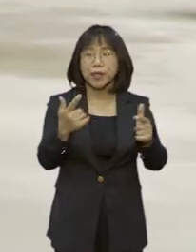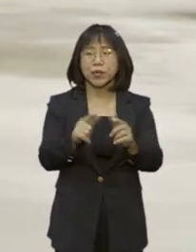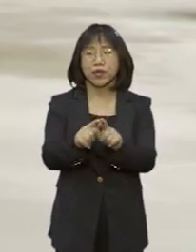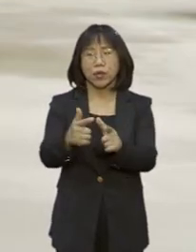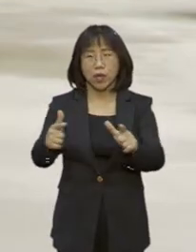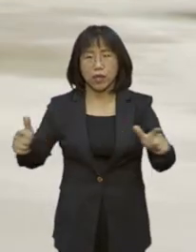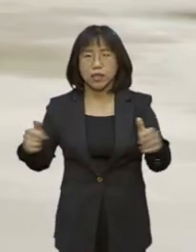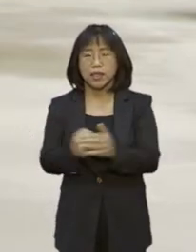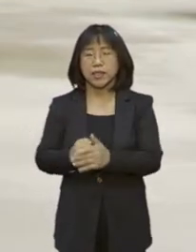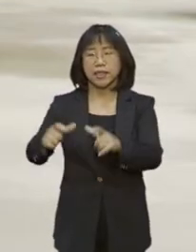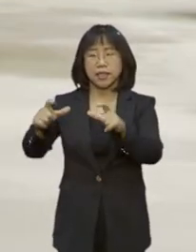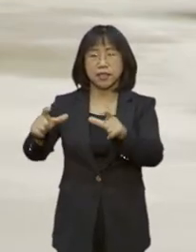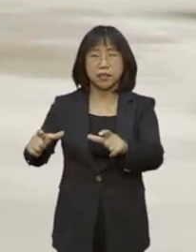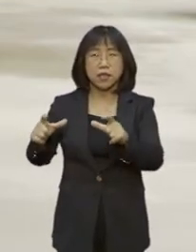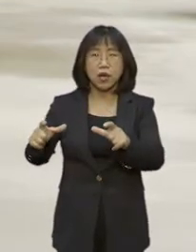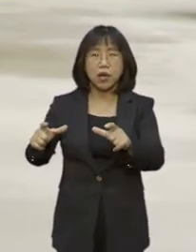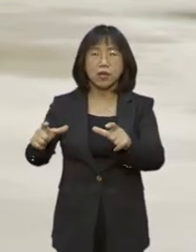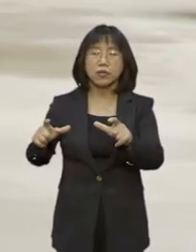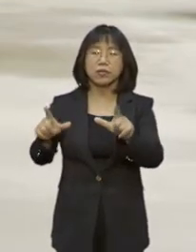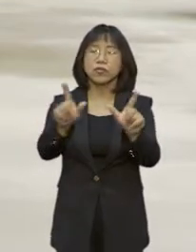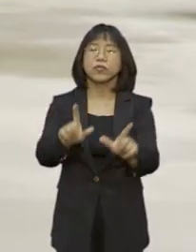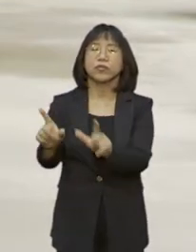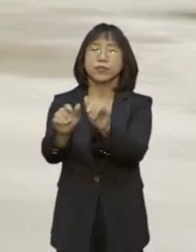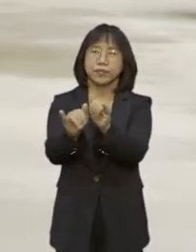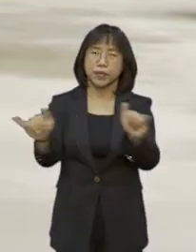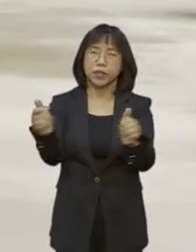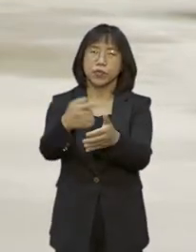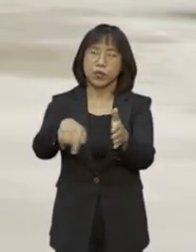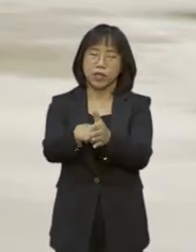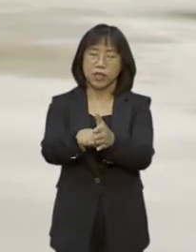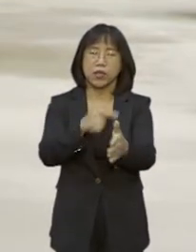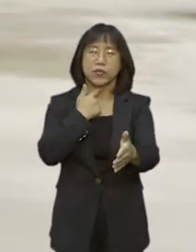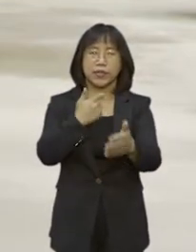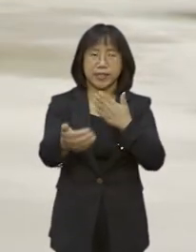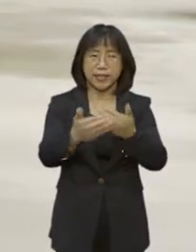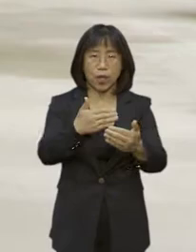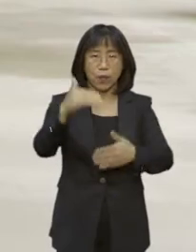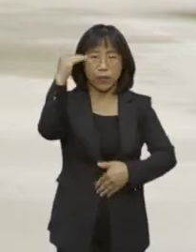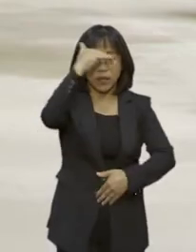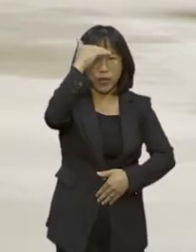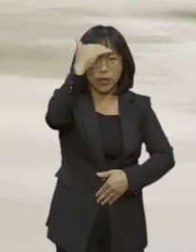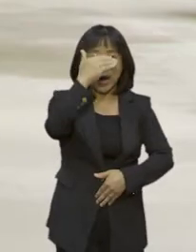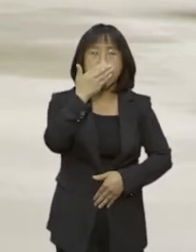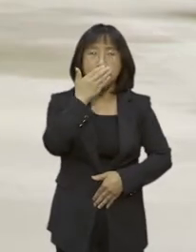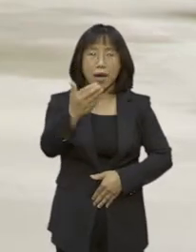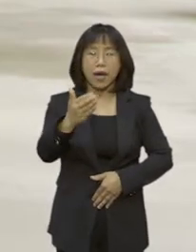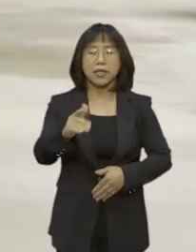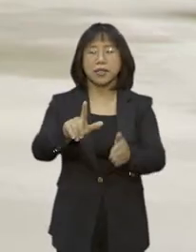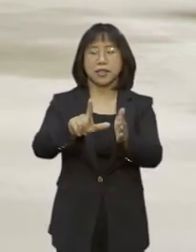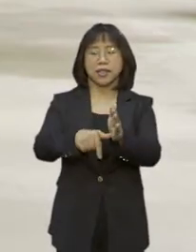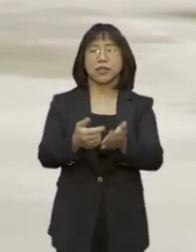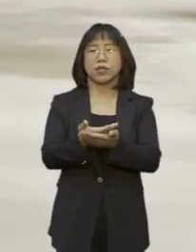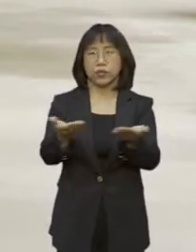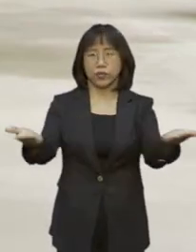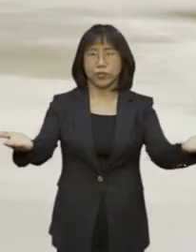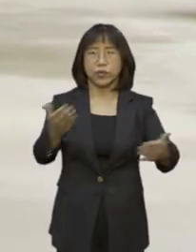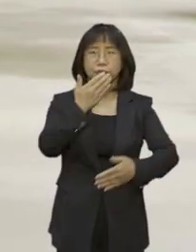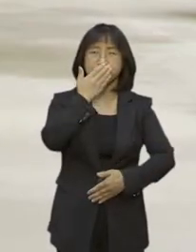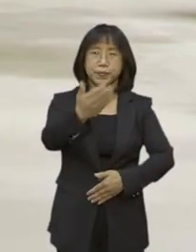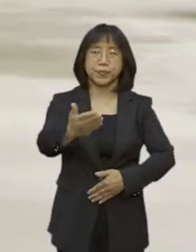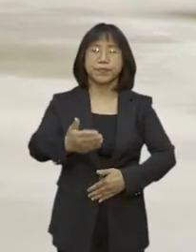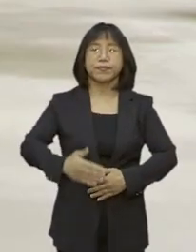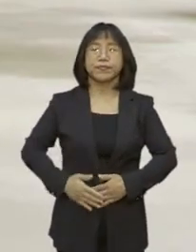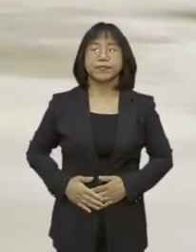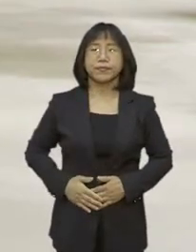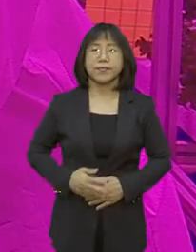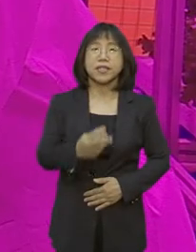뿐이 아니라 여기에 더불어서 뒤 업 주민들에게 항상 체험하고 변화 갈 수 있는 그런 기회를 제공하게